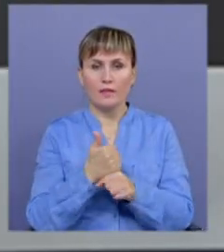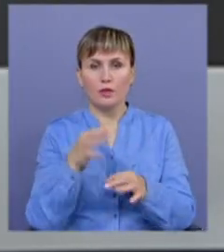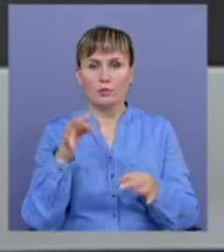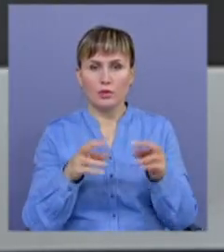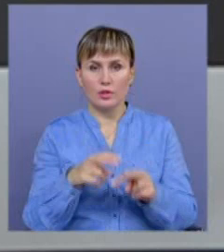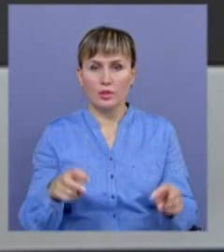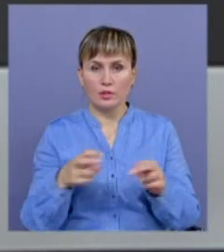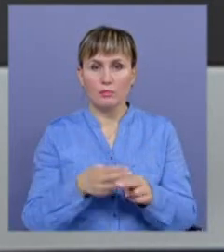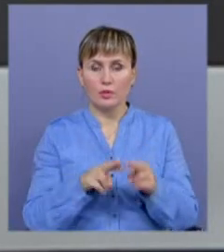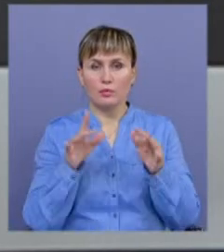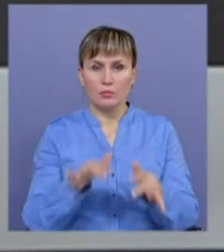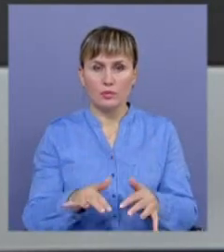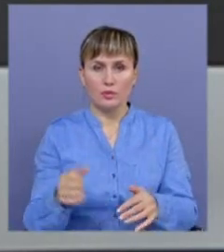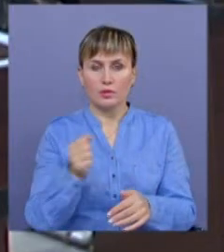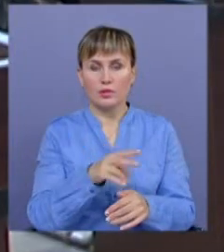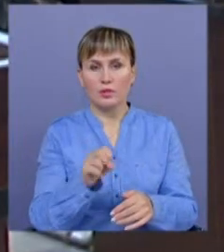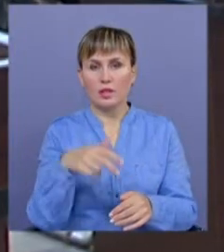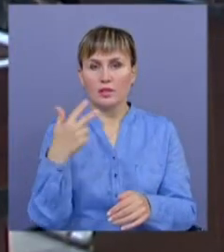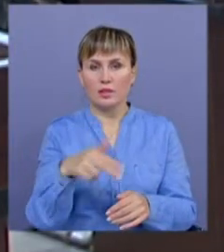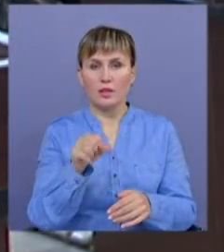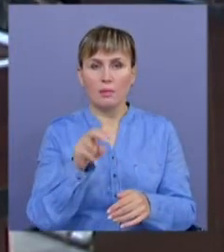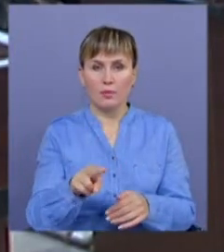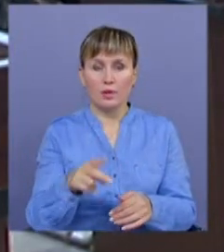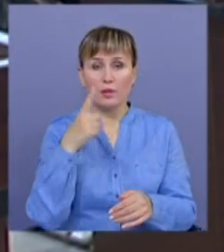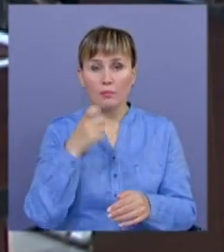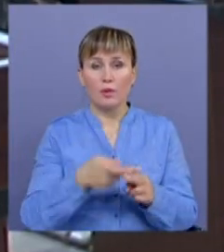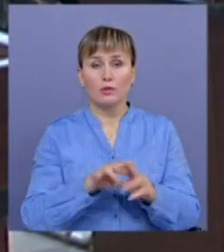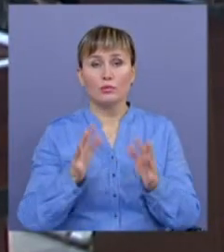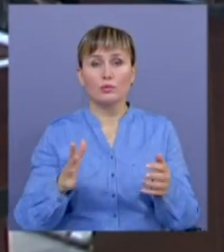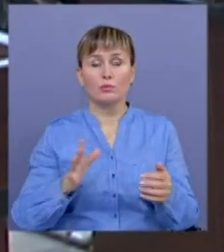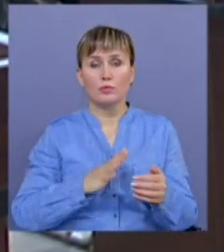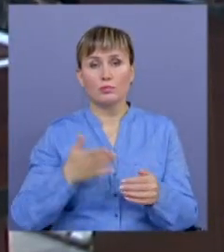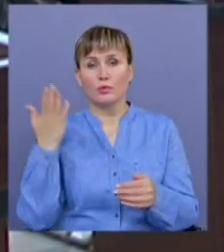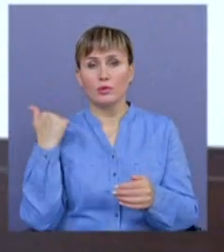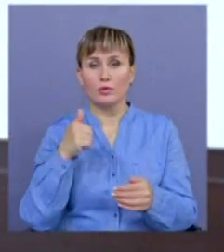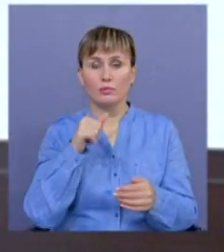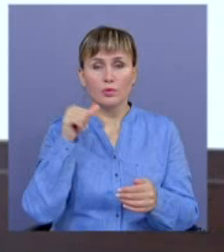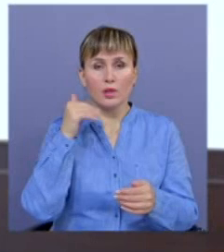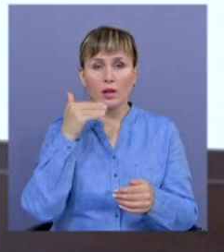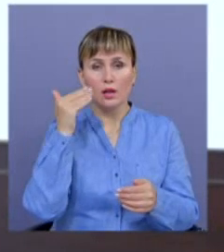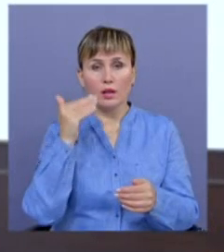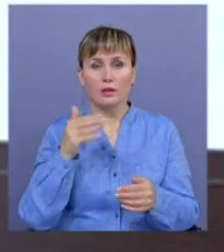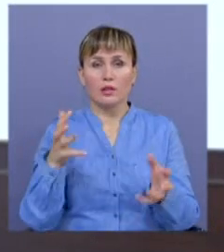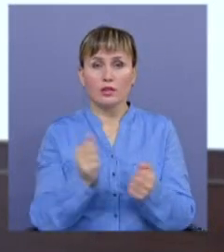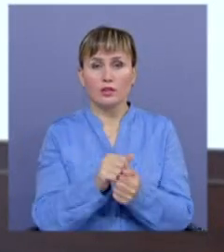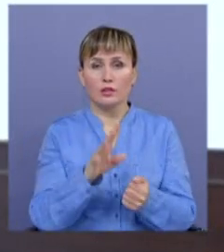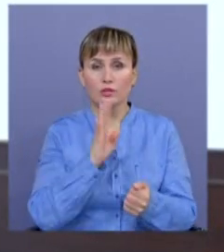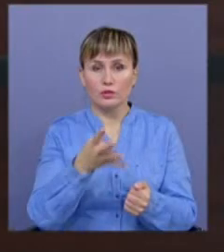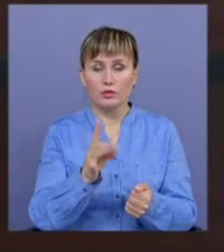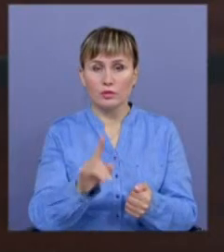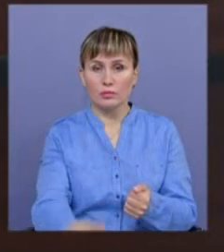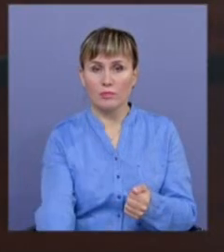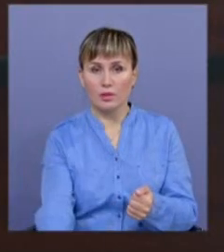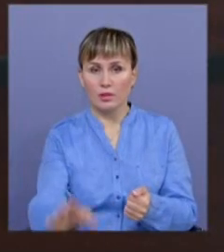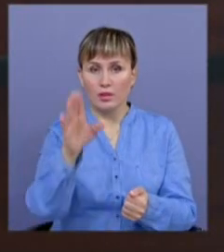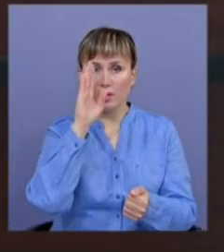этому резонансному делу назначено на 30 апреля. Напомню, инцидент произошел прошлым летом. Прохожие нашли 4-летнего Мухаммеда